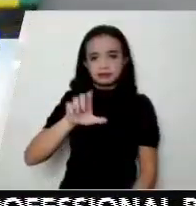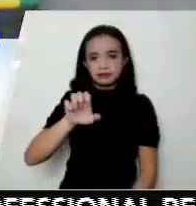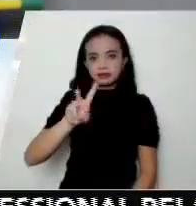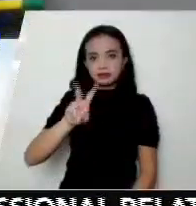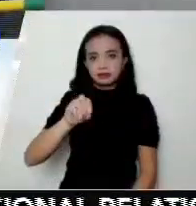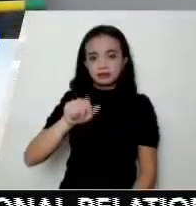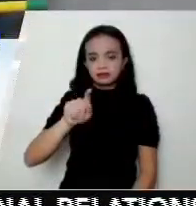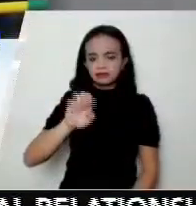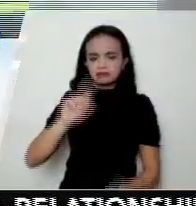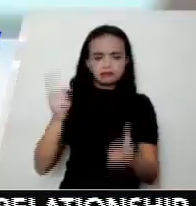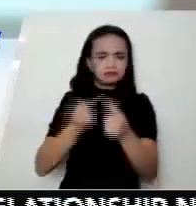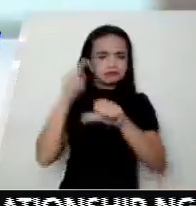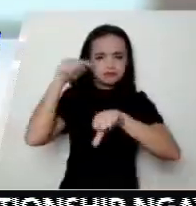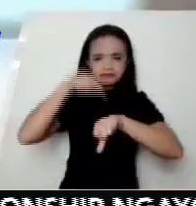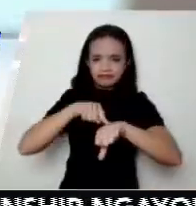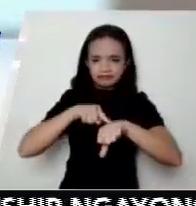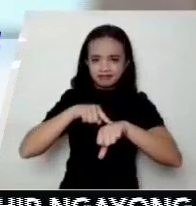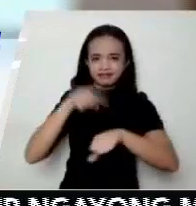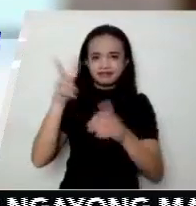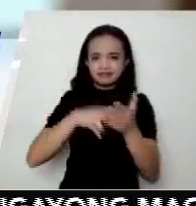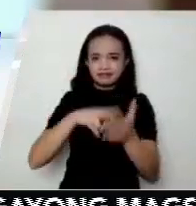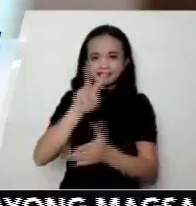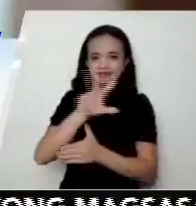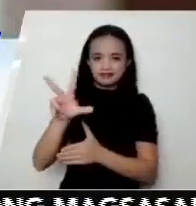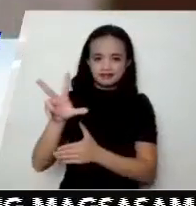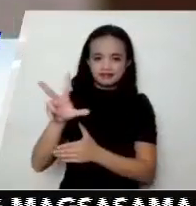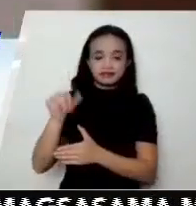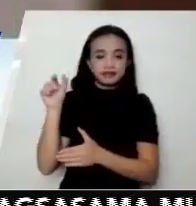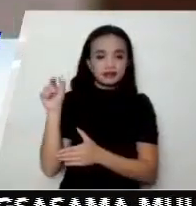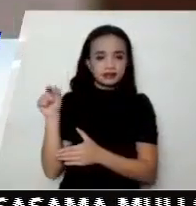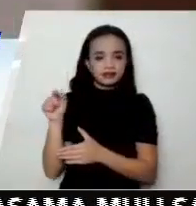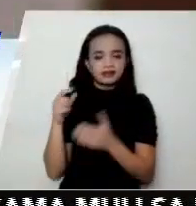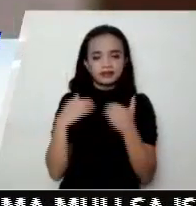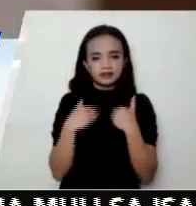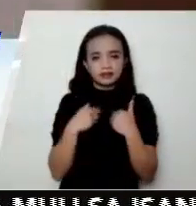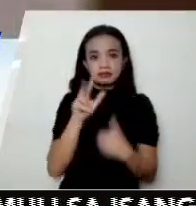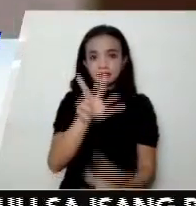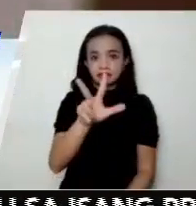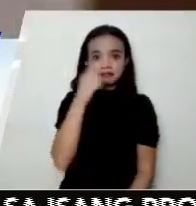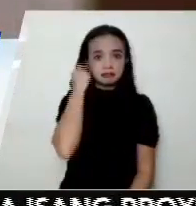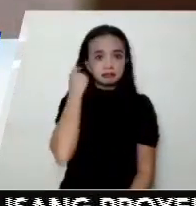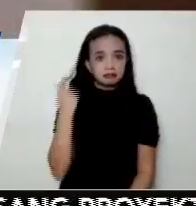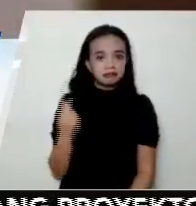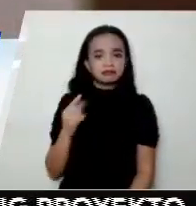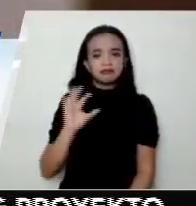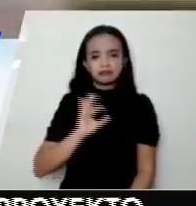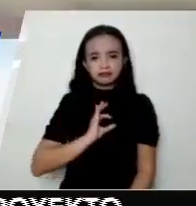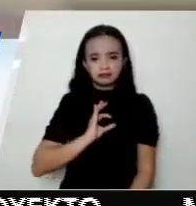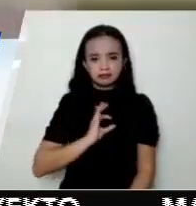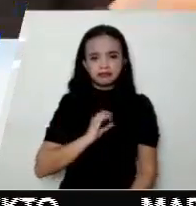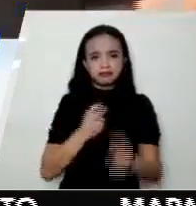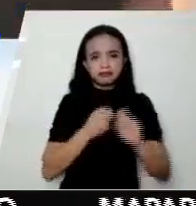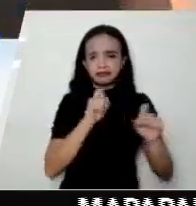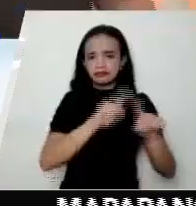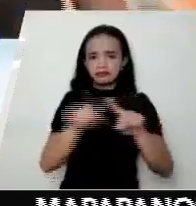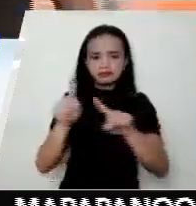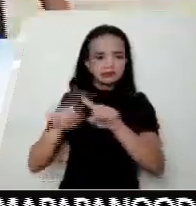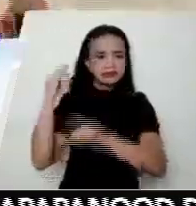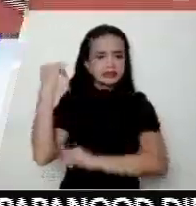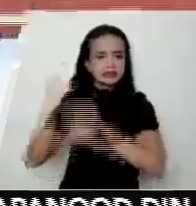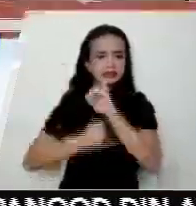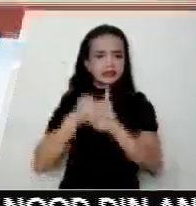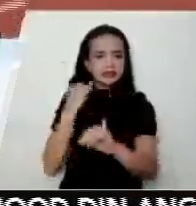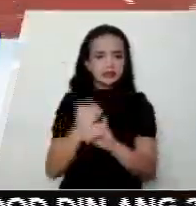kay Obiena ang 2023 kung kailan nag-uwi siya ng tatlong gintong medalya mula sa iba't ibang international